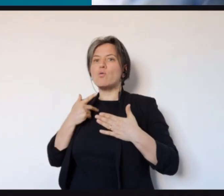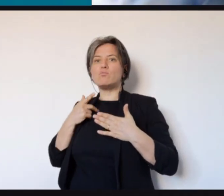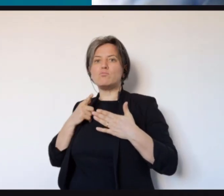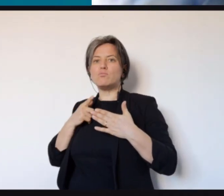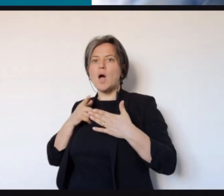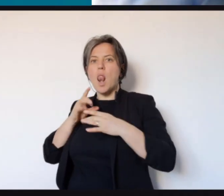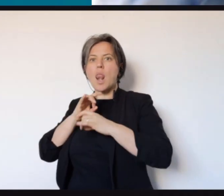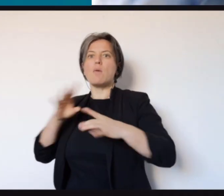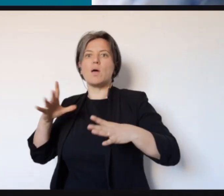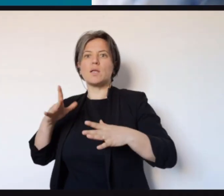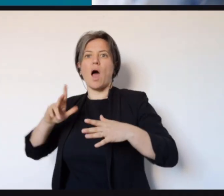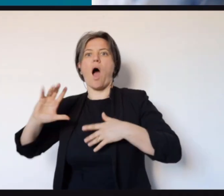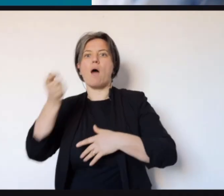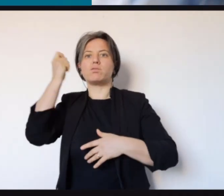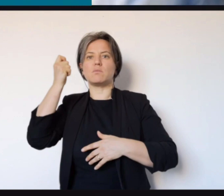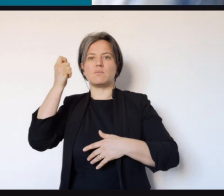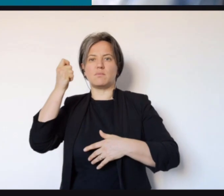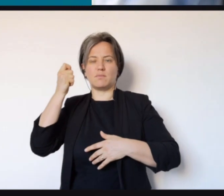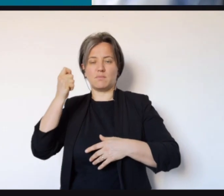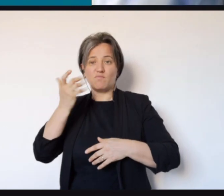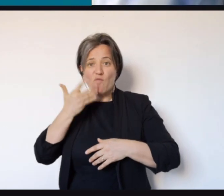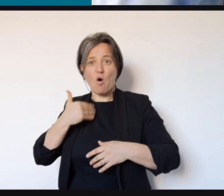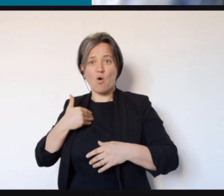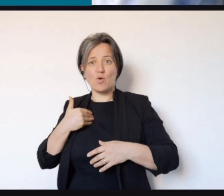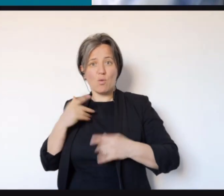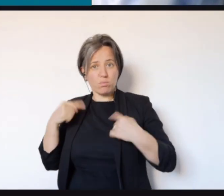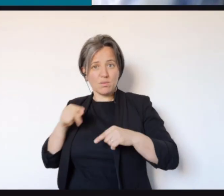vogliamo riconquistare la nostra libertà.